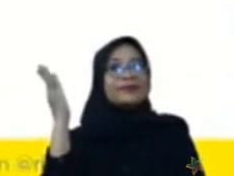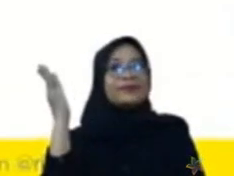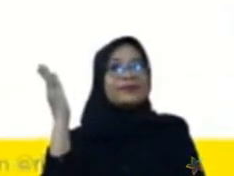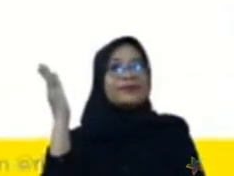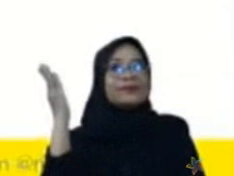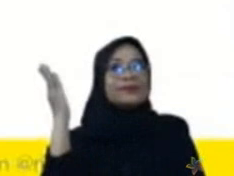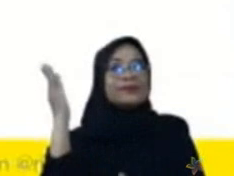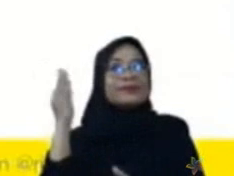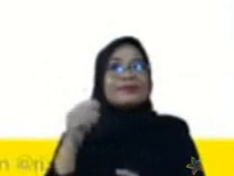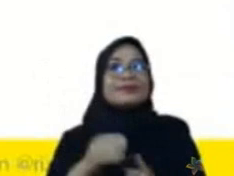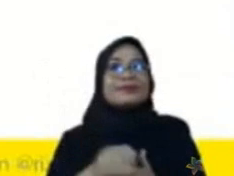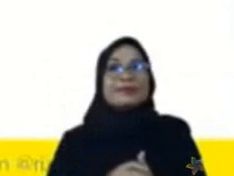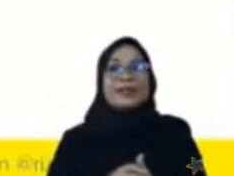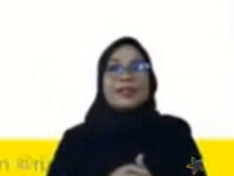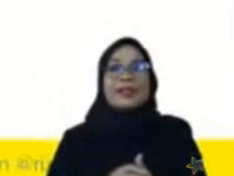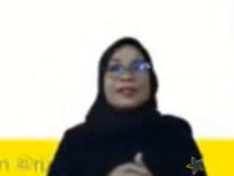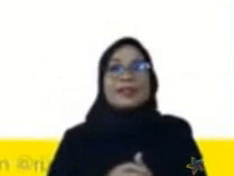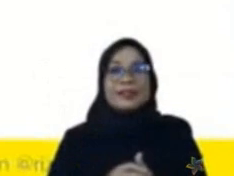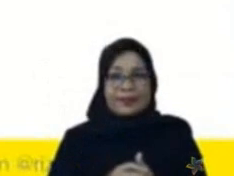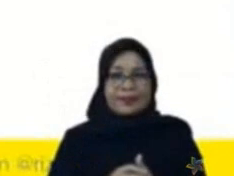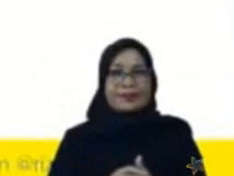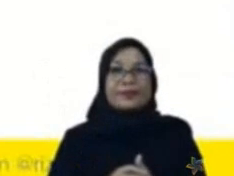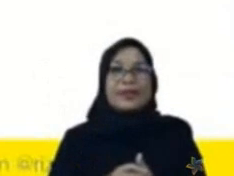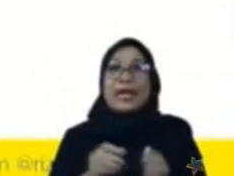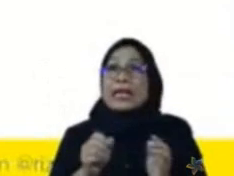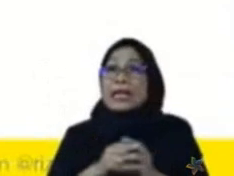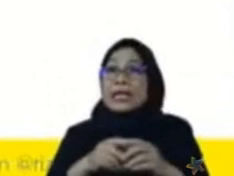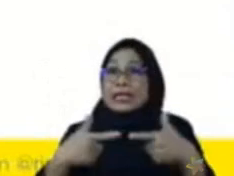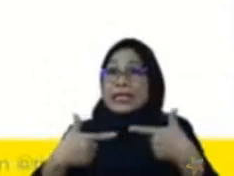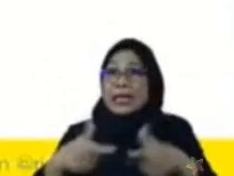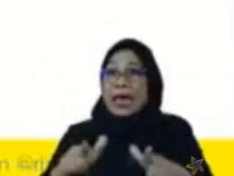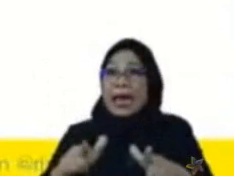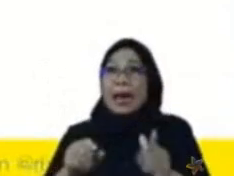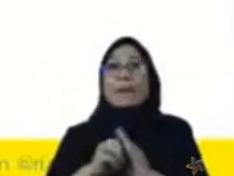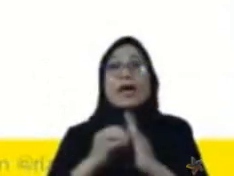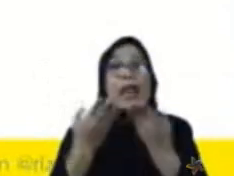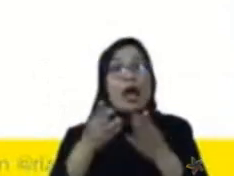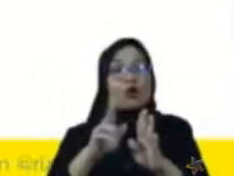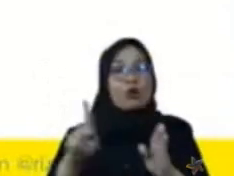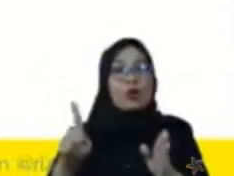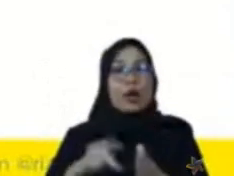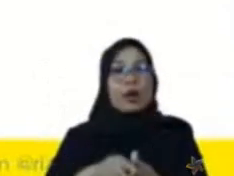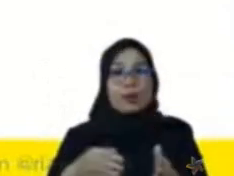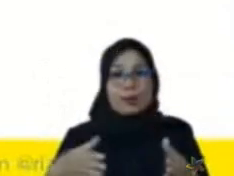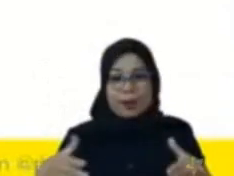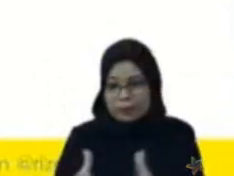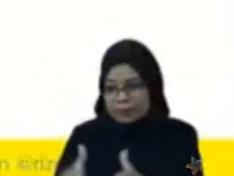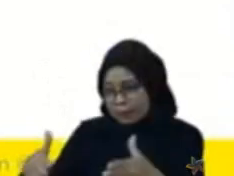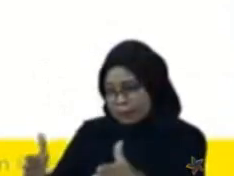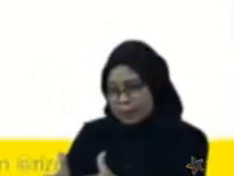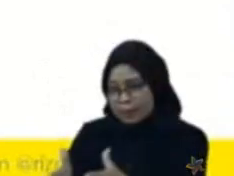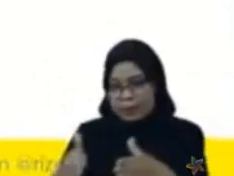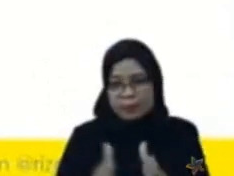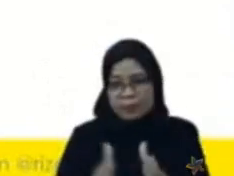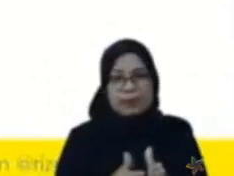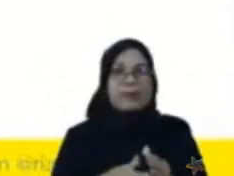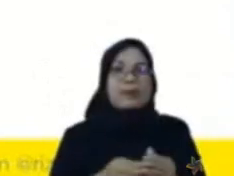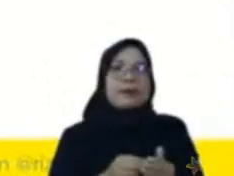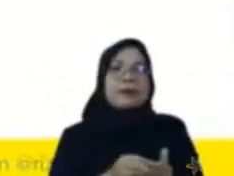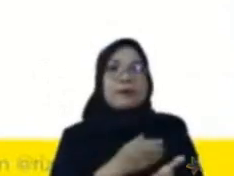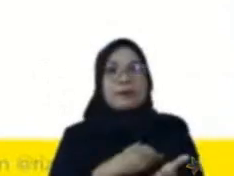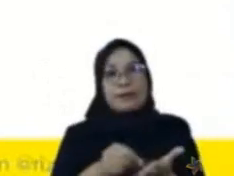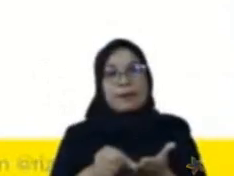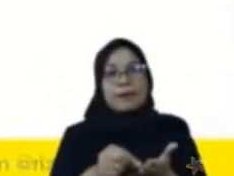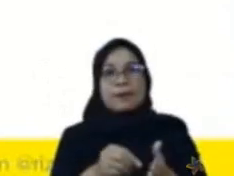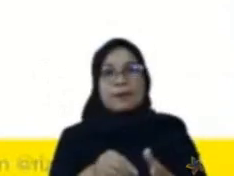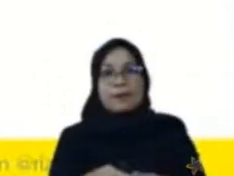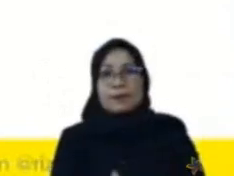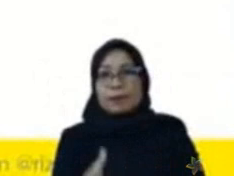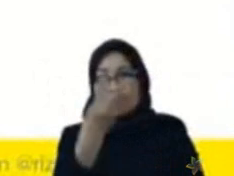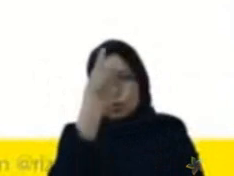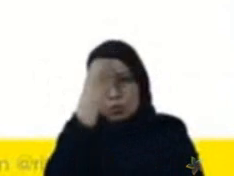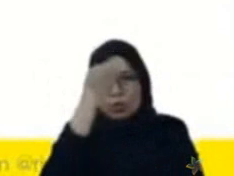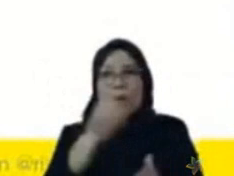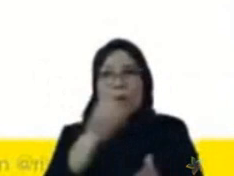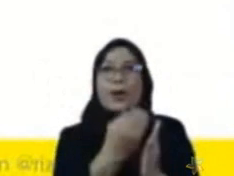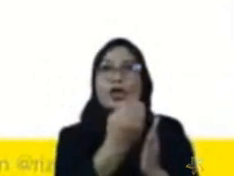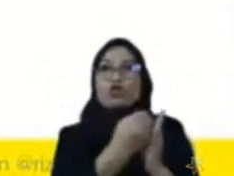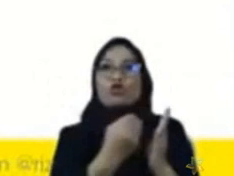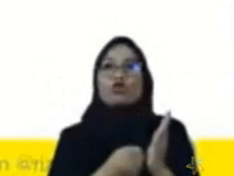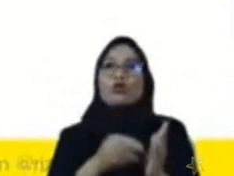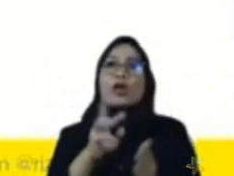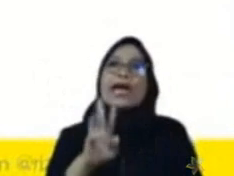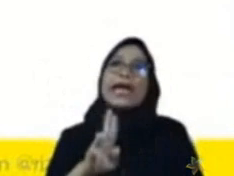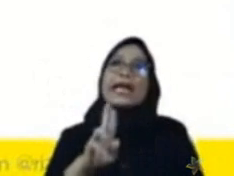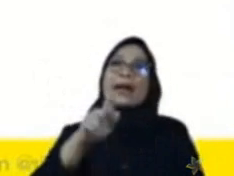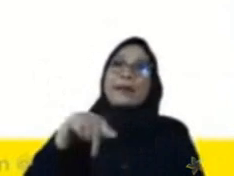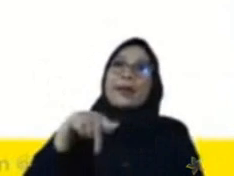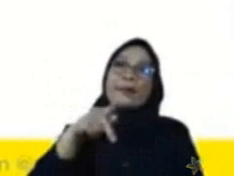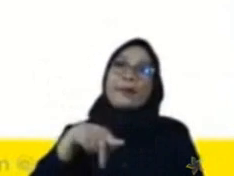Next. Ya, kemudian setelah saya melakukan pemetaan profil murid, itu langkah selanjutnya adalah menyusun RPP. Tetapi RPP